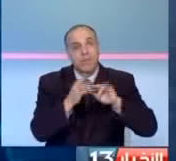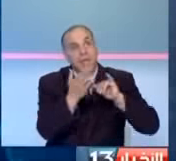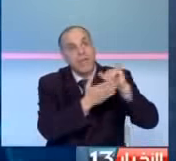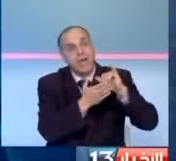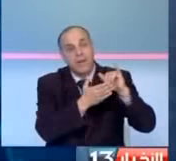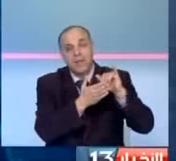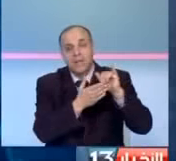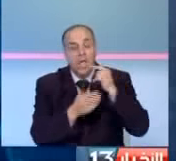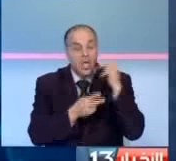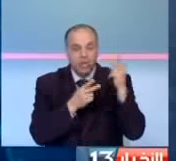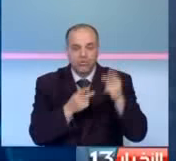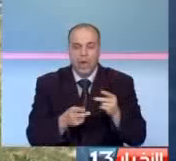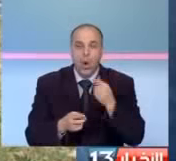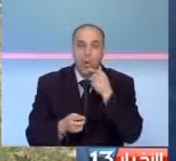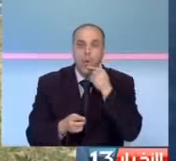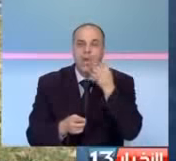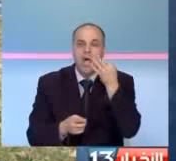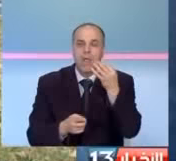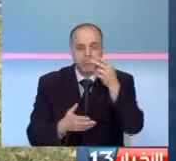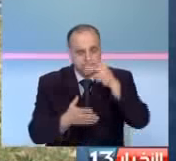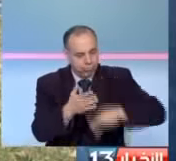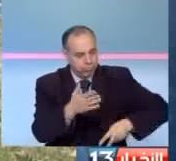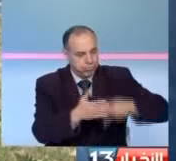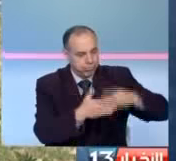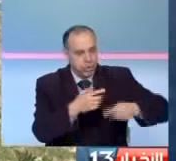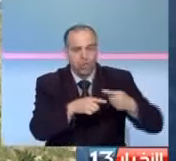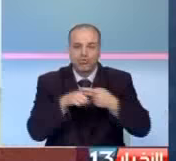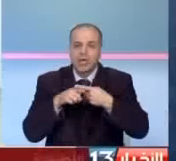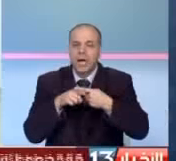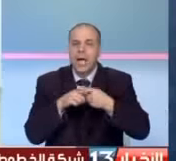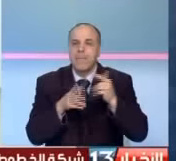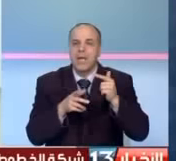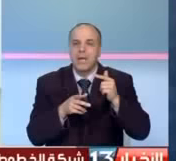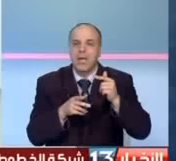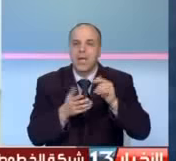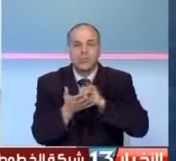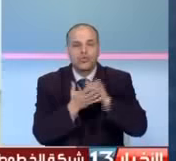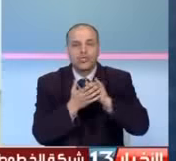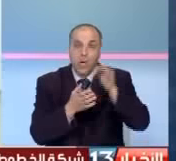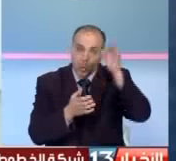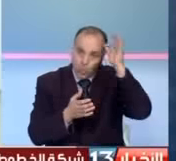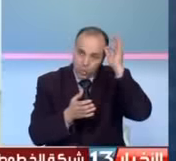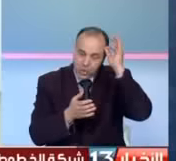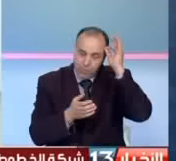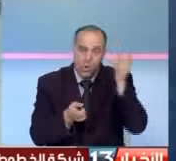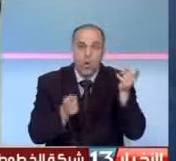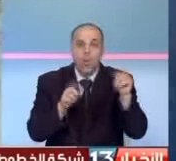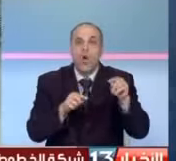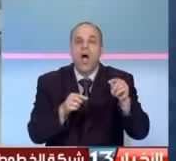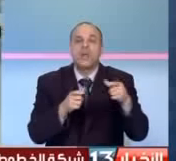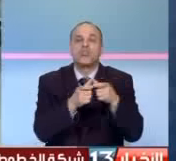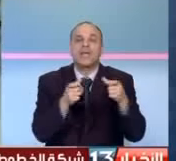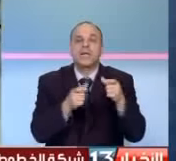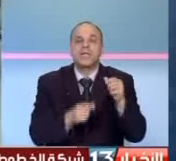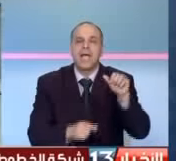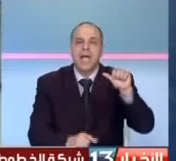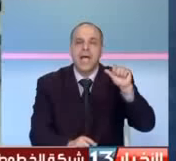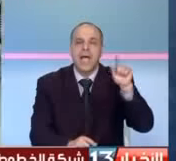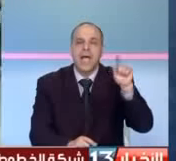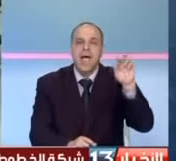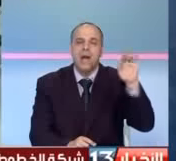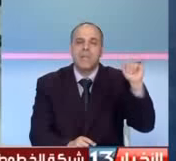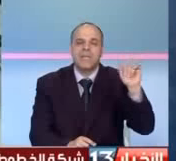الطائرات. جاء ذلك بموجب اتفاقية شراكة ممضاة بين الخطوط التونسية الفنية وشركة أرباس